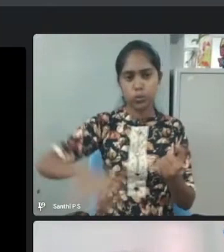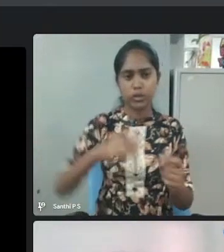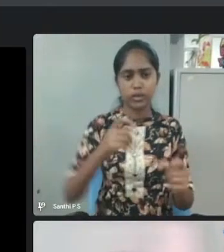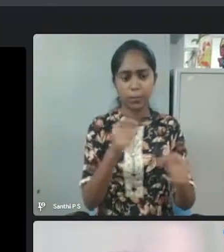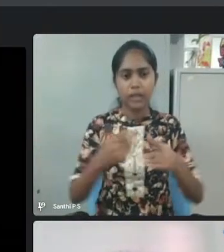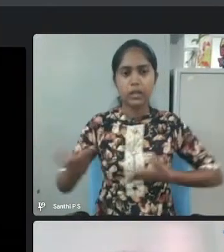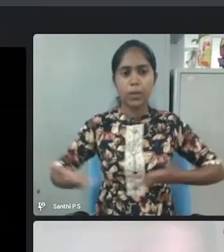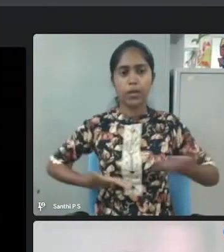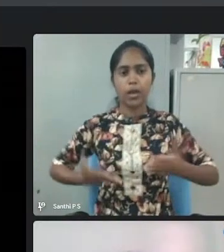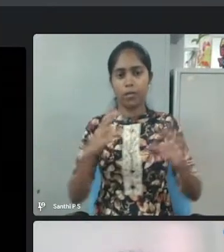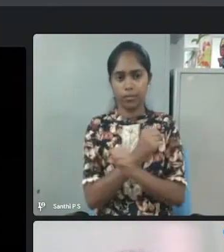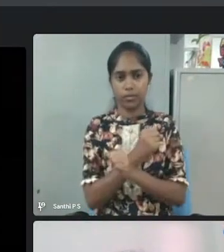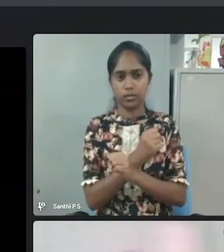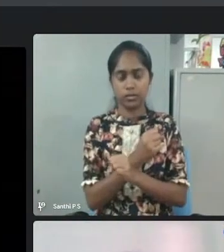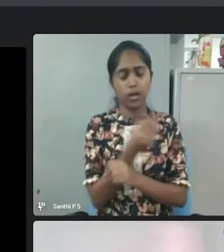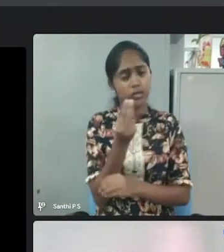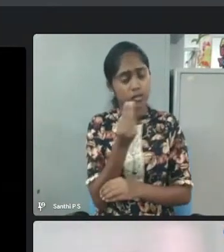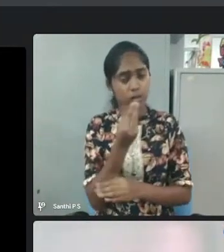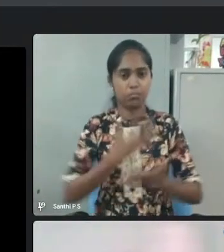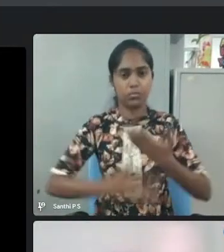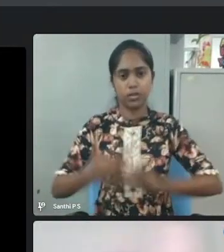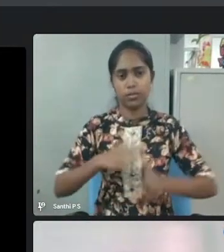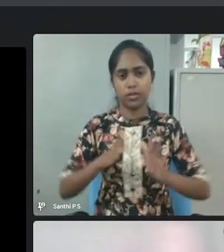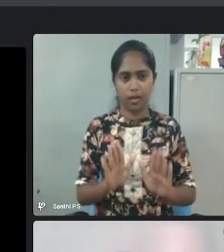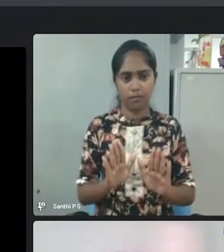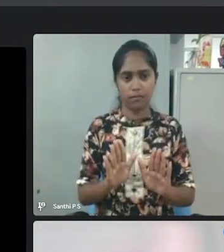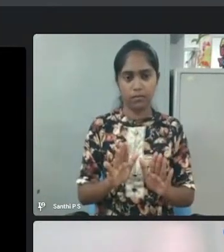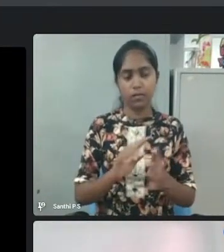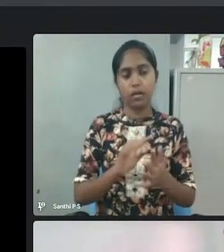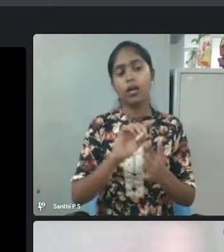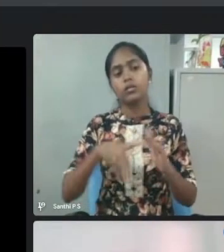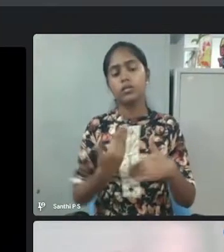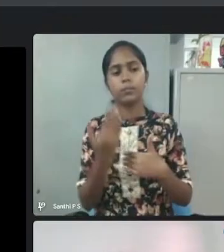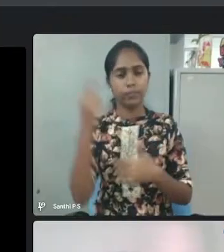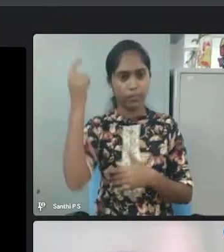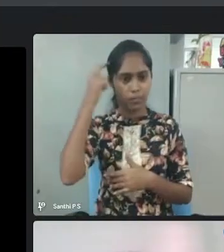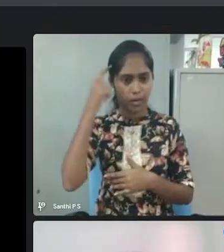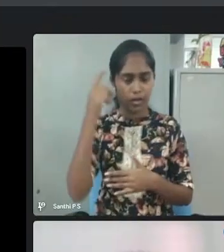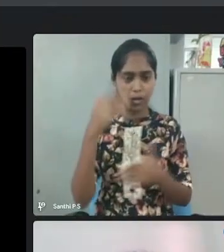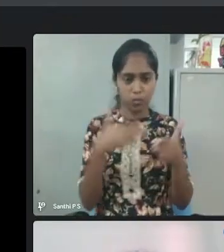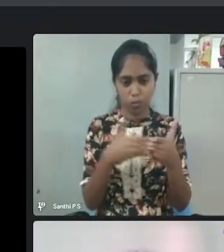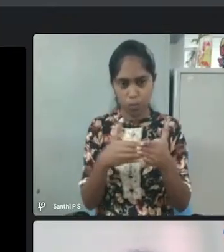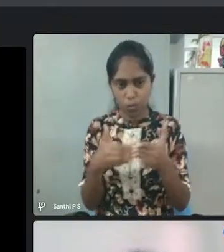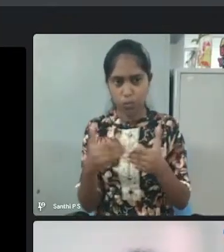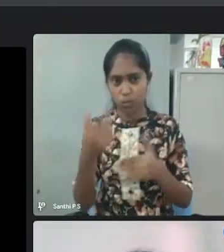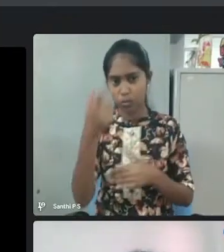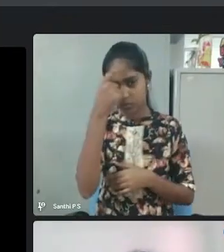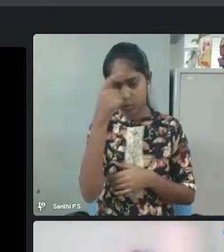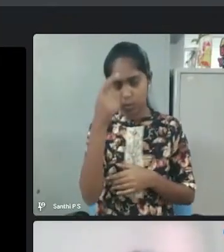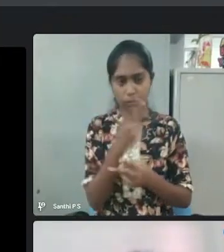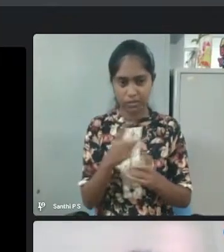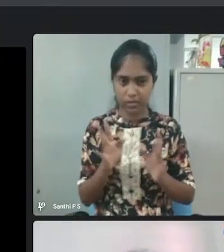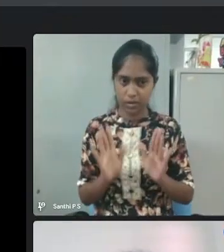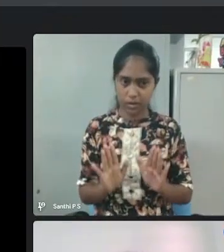പലതരത്തിലുള്ള ബുദ്ധിപരമായ വെല്ലുവിളികൾ ഉണ്ടാകാം. മാനസിക രോഗങ്ങളും അല്ലെങ്കിൽ മാനസിക അവസ്ഥകളും ഉണ്ടാകാം. അമിത ഉത്കണ്ഠ,